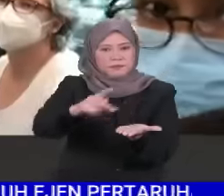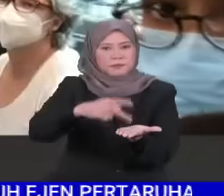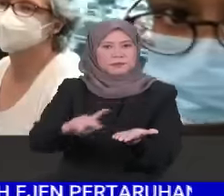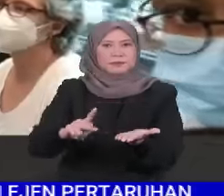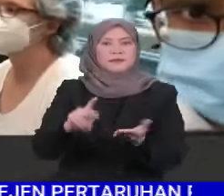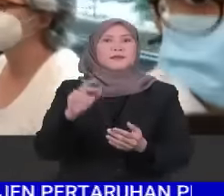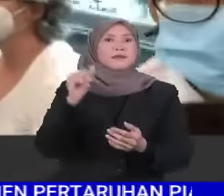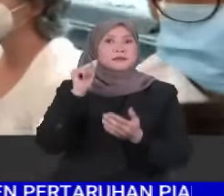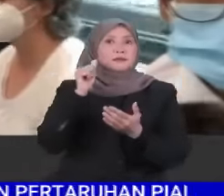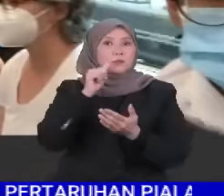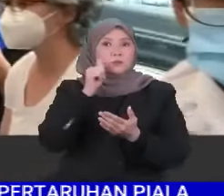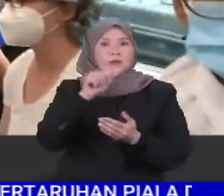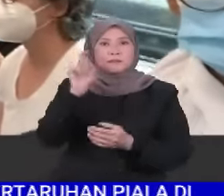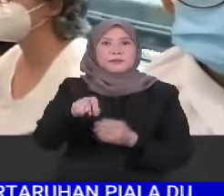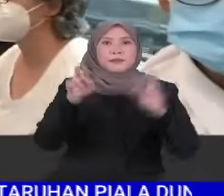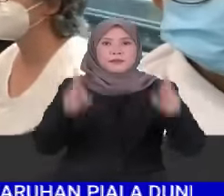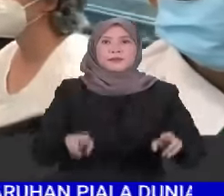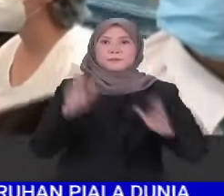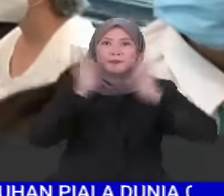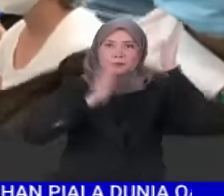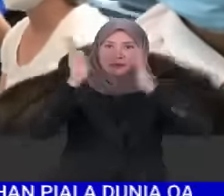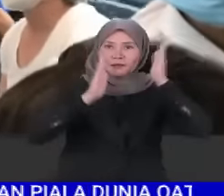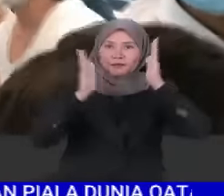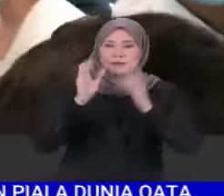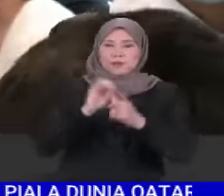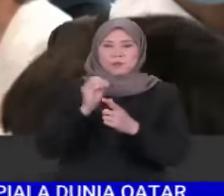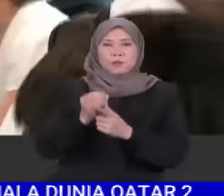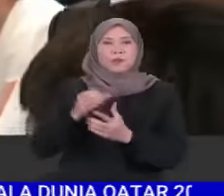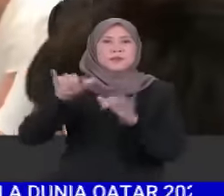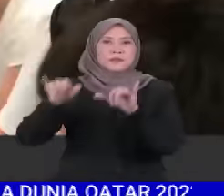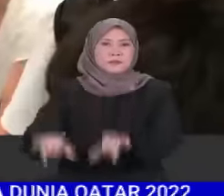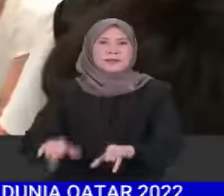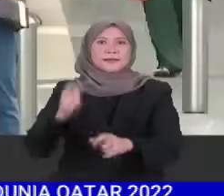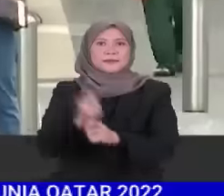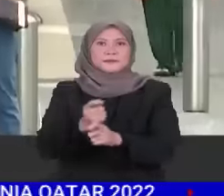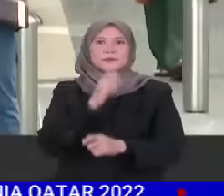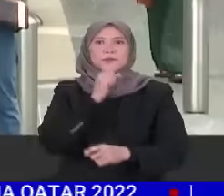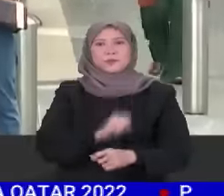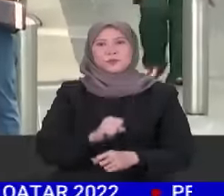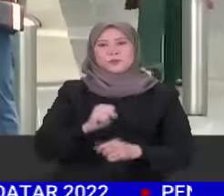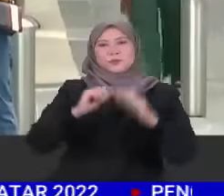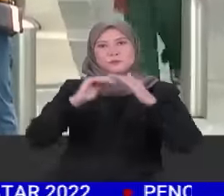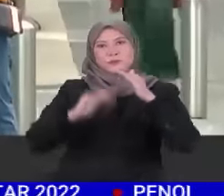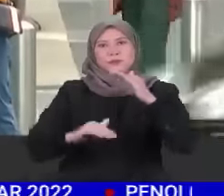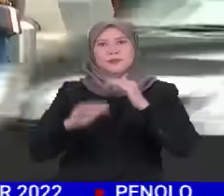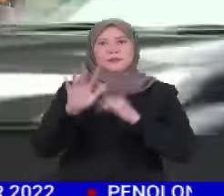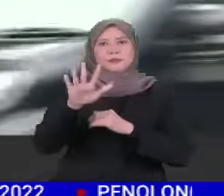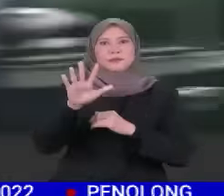tersebut Suri rumah mestilah warga Malaysia atau pemasautin tetap yang berumur kurang daripada 55